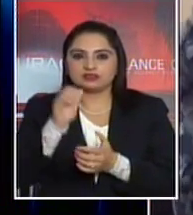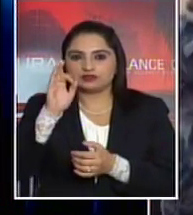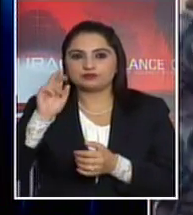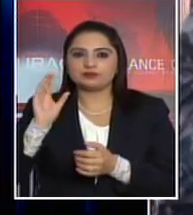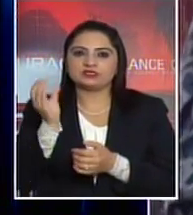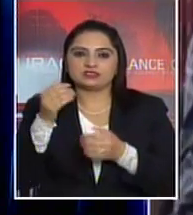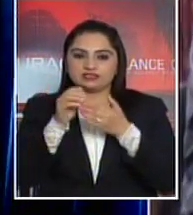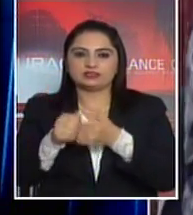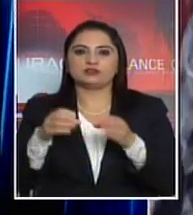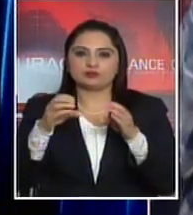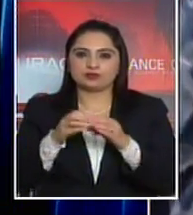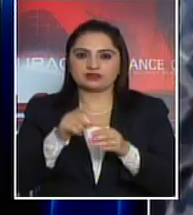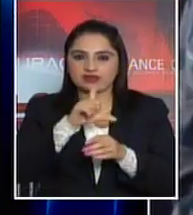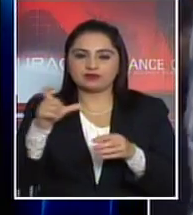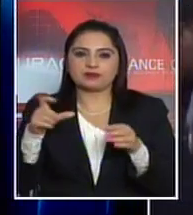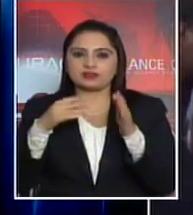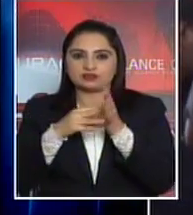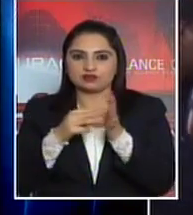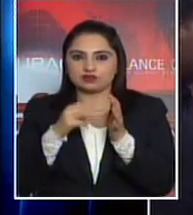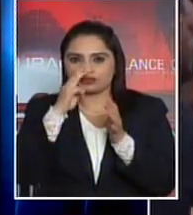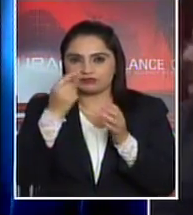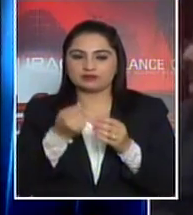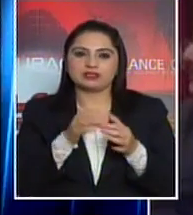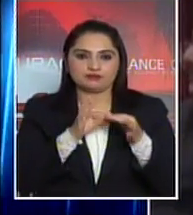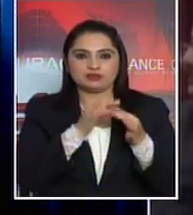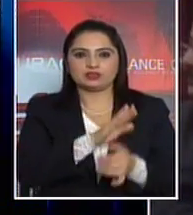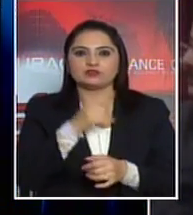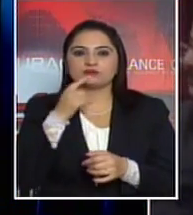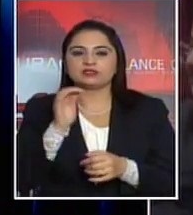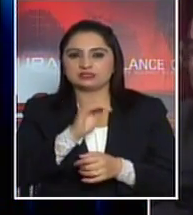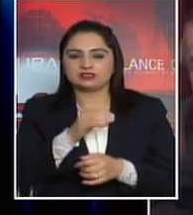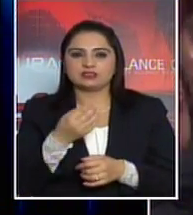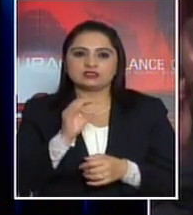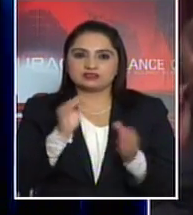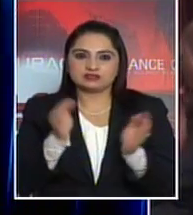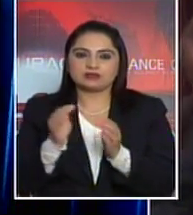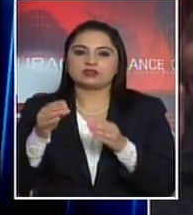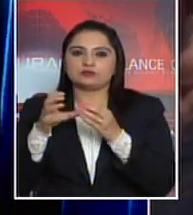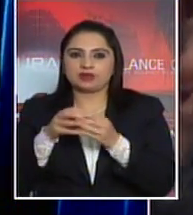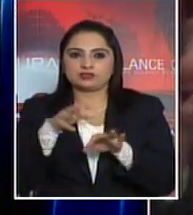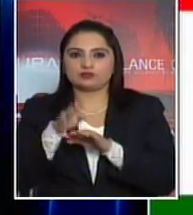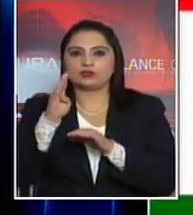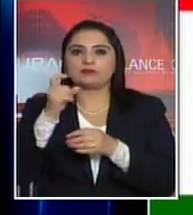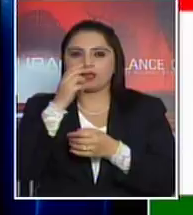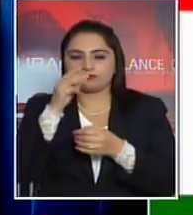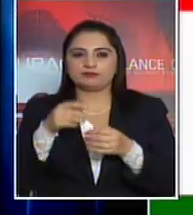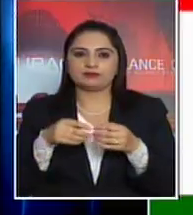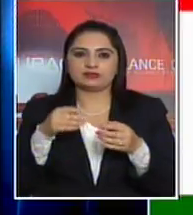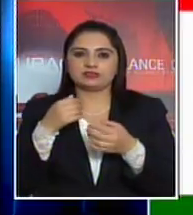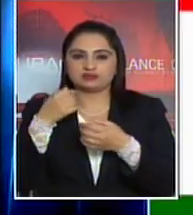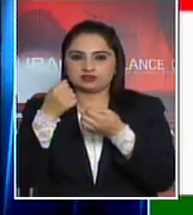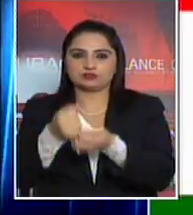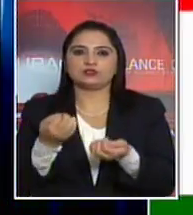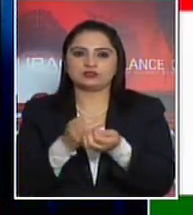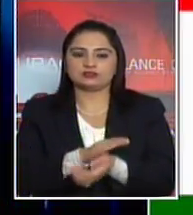गच्छेदार नेतृत्वको पार्टी नेपाली कङ्ग्रेसमा विलय भइसकेको छ भने साना वाम घटकहरू पनि वाम गठबन्धनतिर लागेको छ। तराईको मुख्य शक्ति